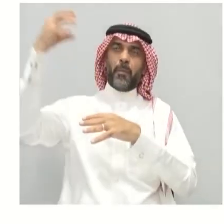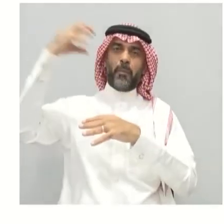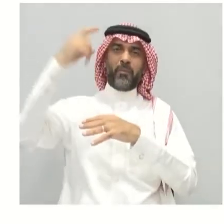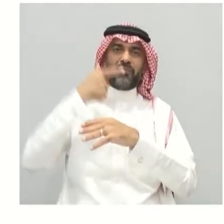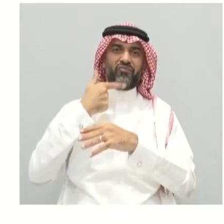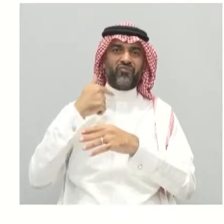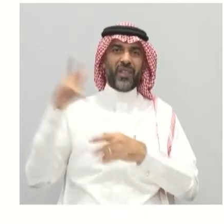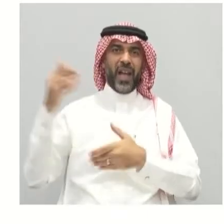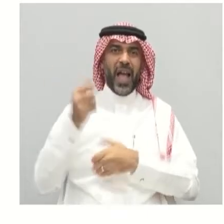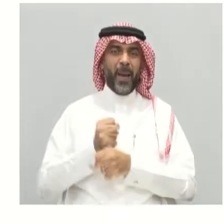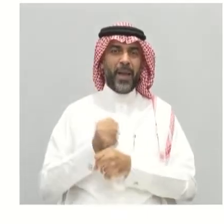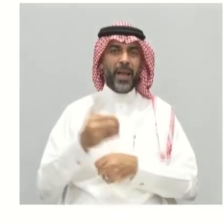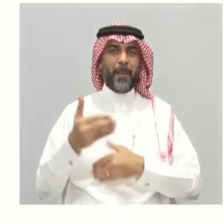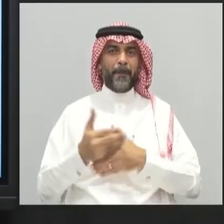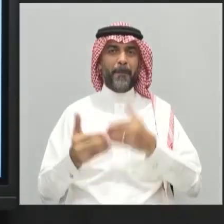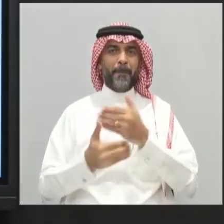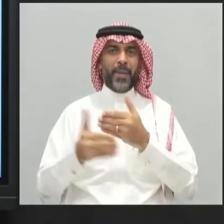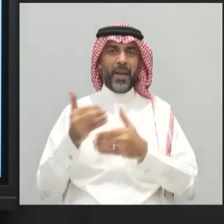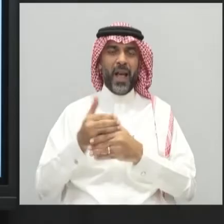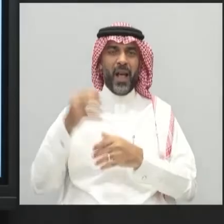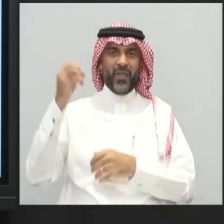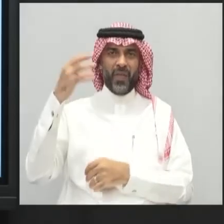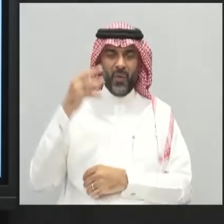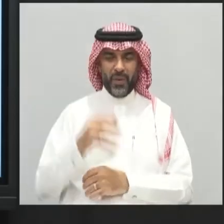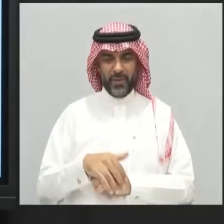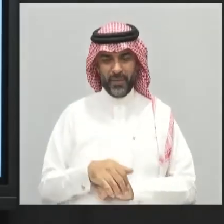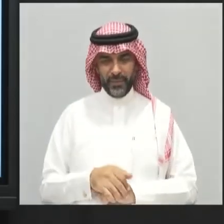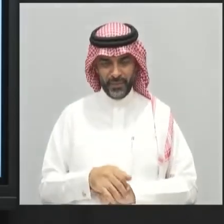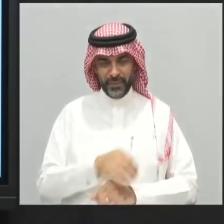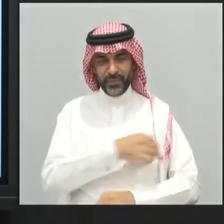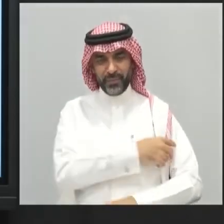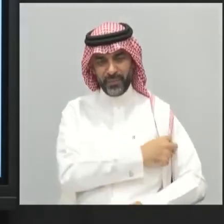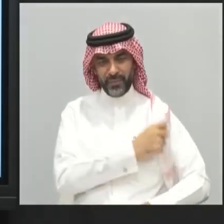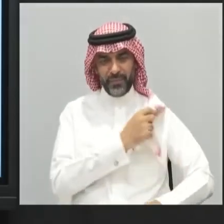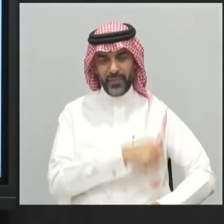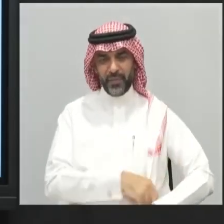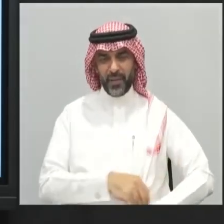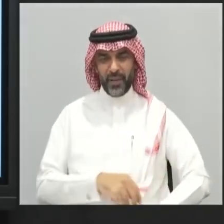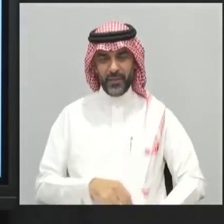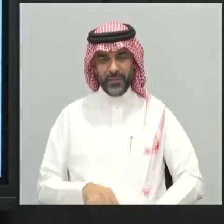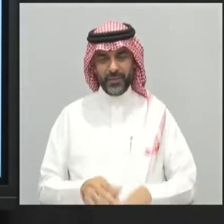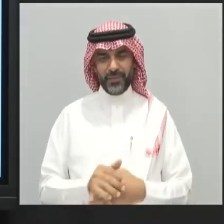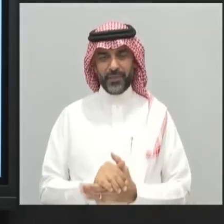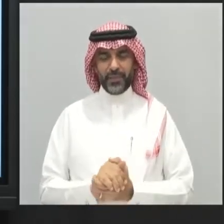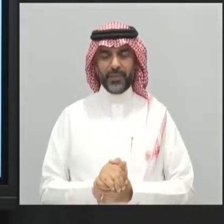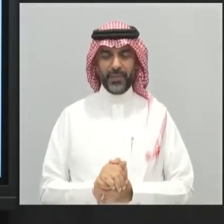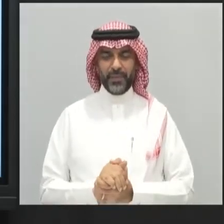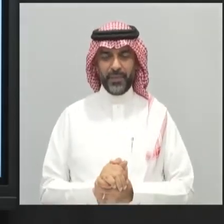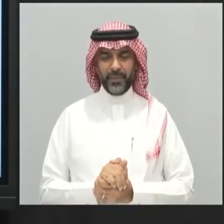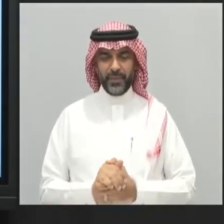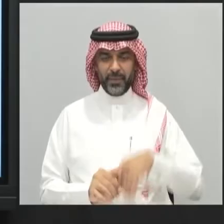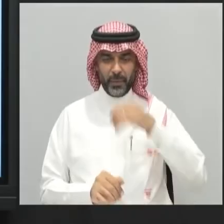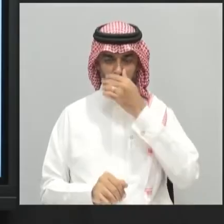ما هي المثانه الهوائيه تساعد الطحلب على الطفو بالقرب من سطح الماء عندما تكون هذه المثانه